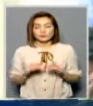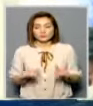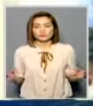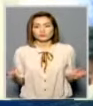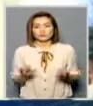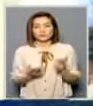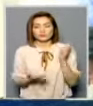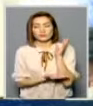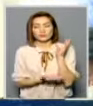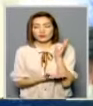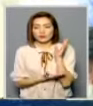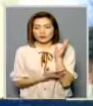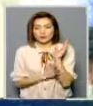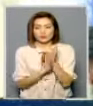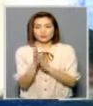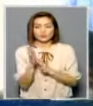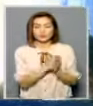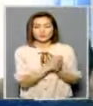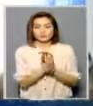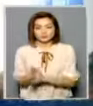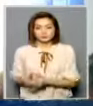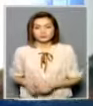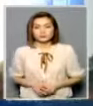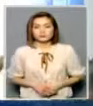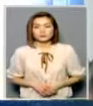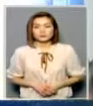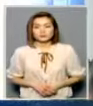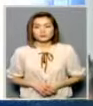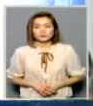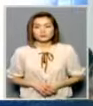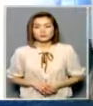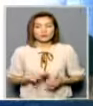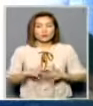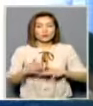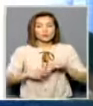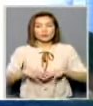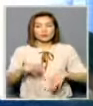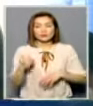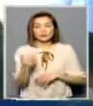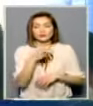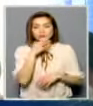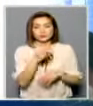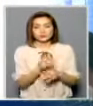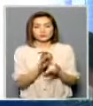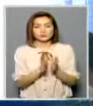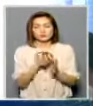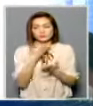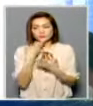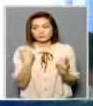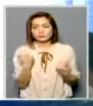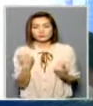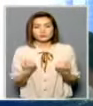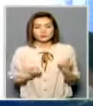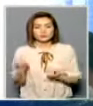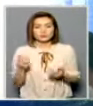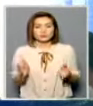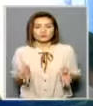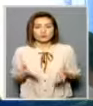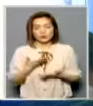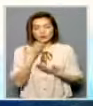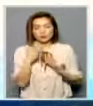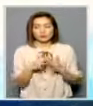болады. Сіздерден өтініш бұл. Міне ауыл шаруашылығында кооперативтер ұйымдастырмай жатсыңдар. Машина трактор деп бар